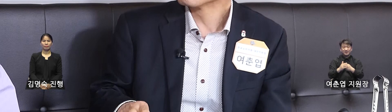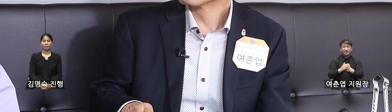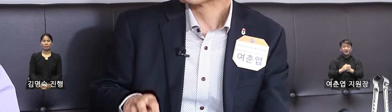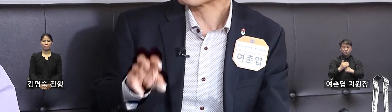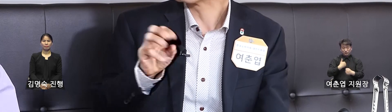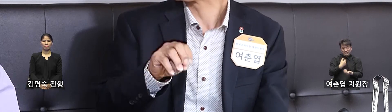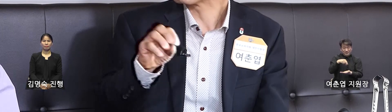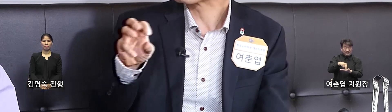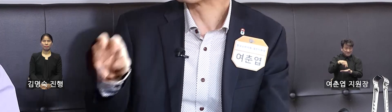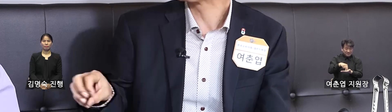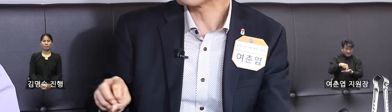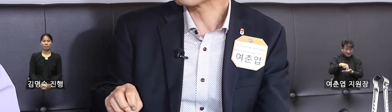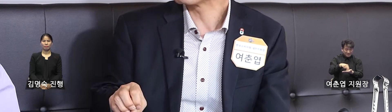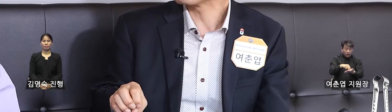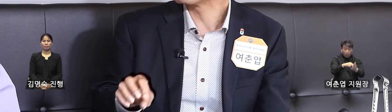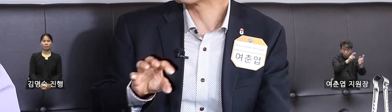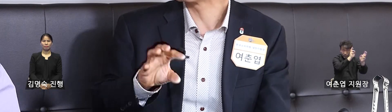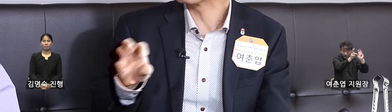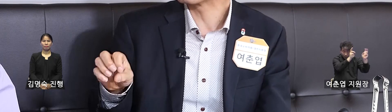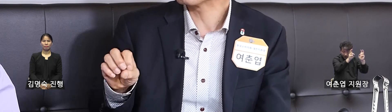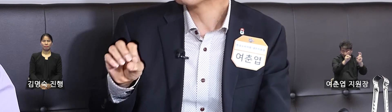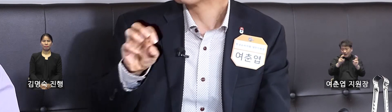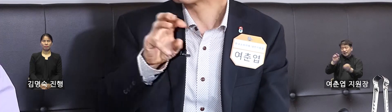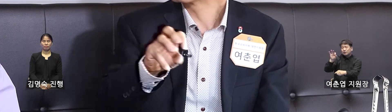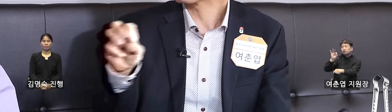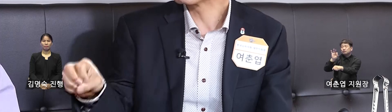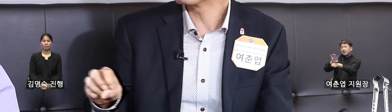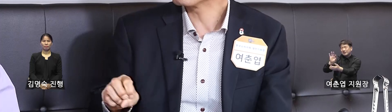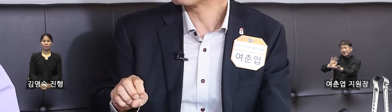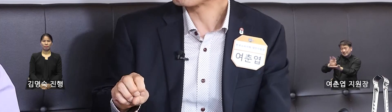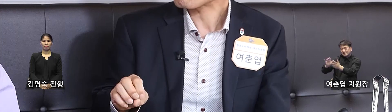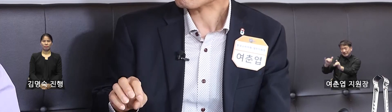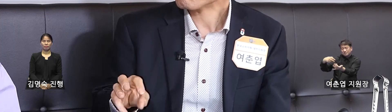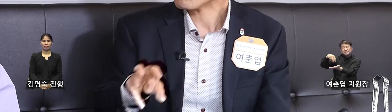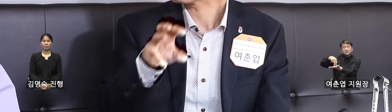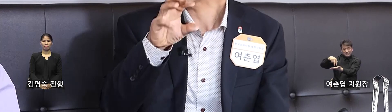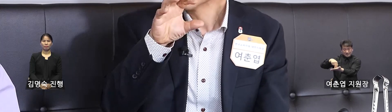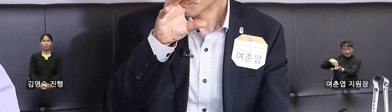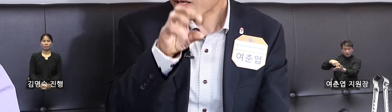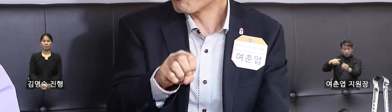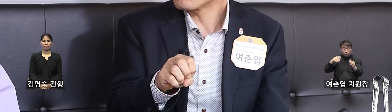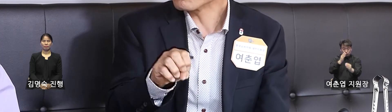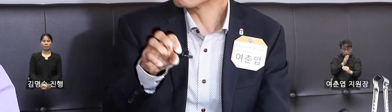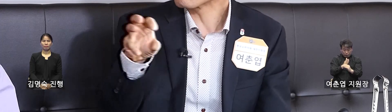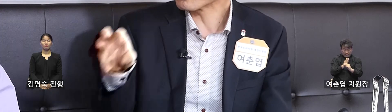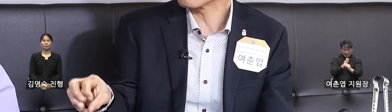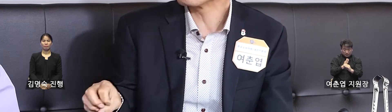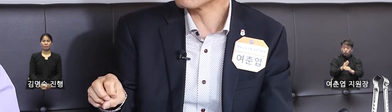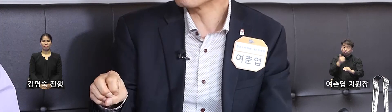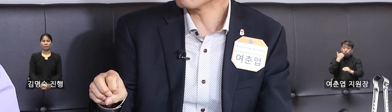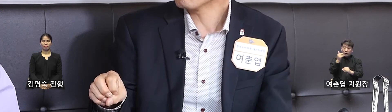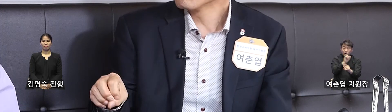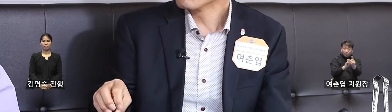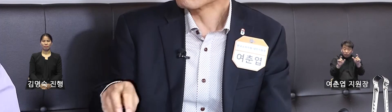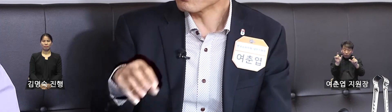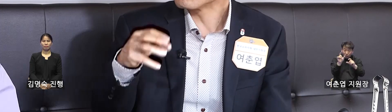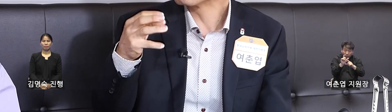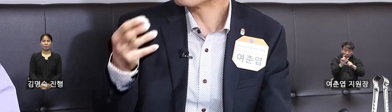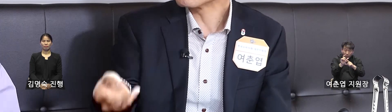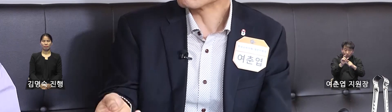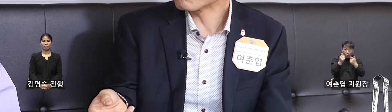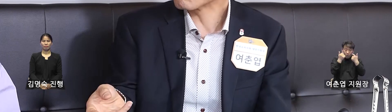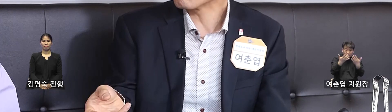저희들은 사업자와 소비자 간의 얘기를 듣고 누가 더 합리적이고 객관적이고